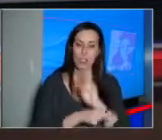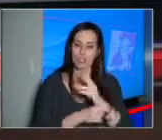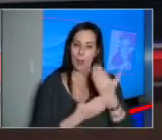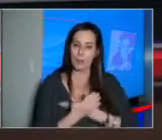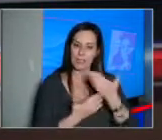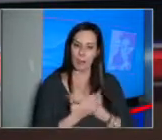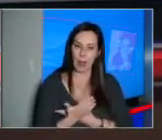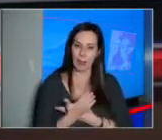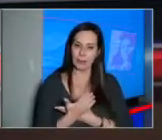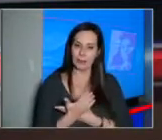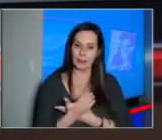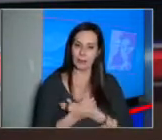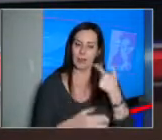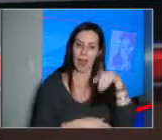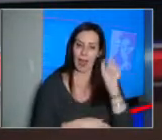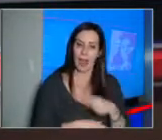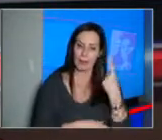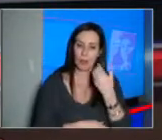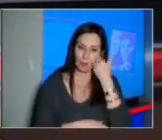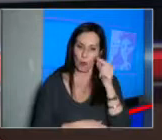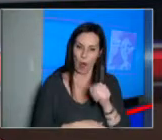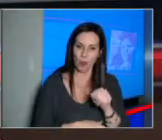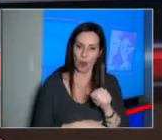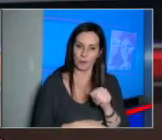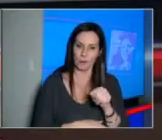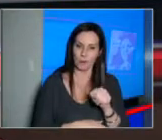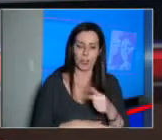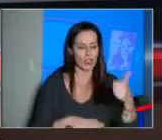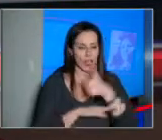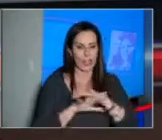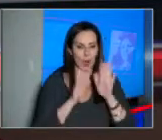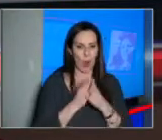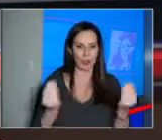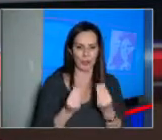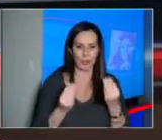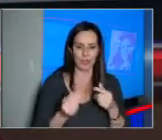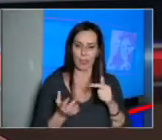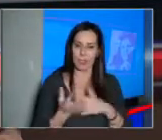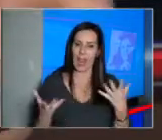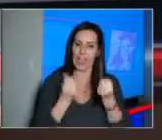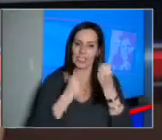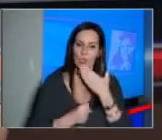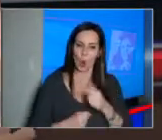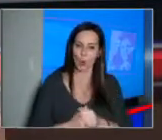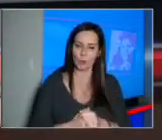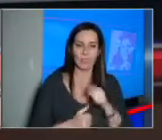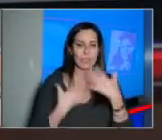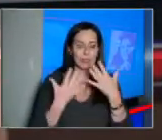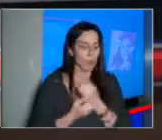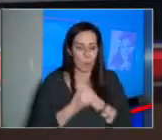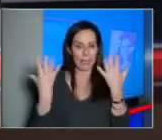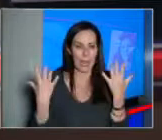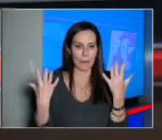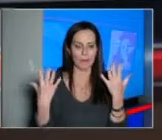מסמכים. היה בן אדם אחד מבוגר שם, שניהל את כל העסק הזה, כדי להציל יהודים. זה סיפור